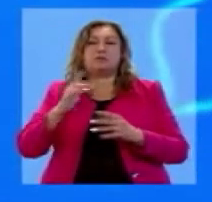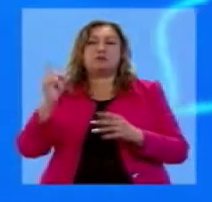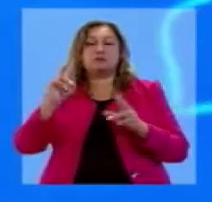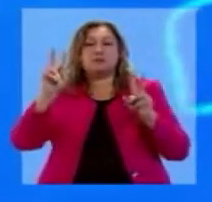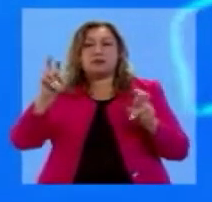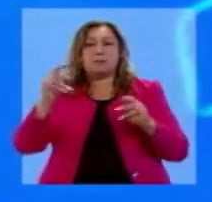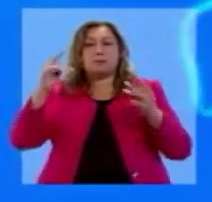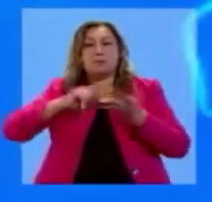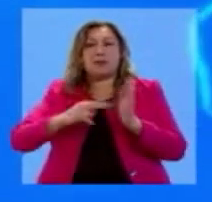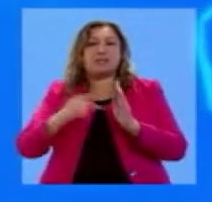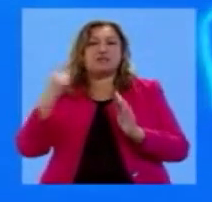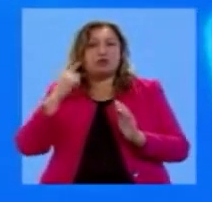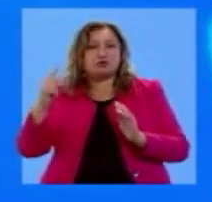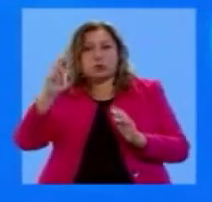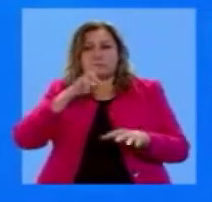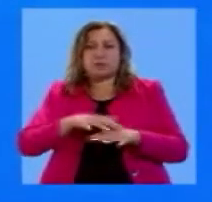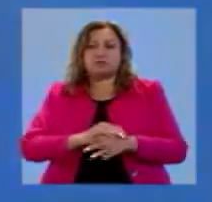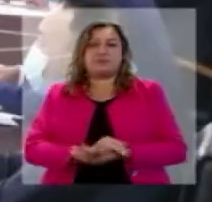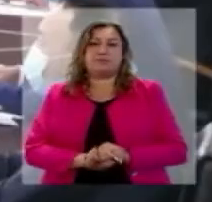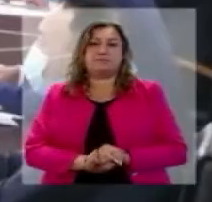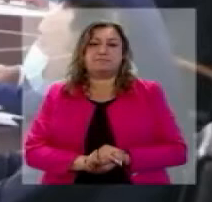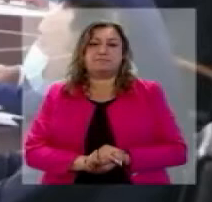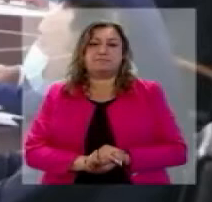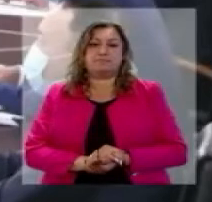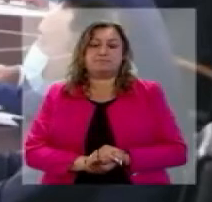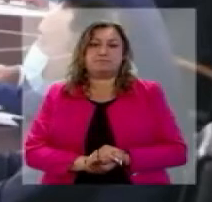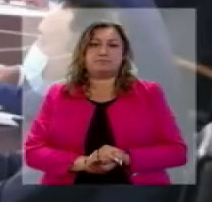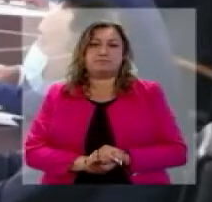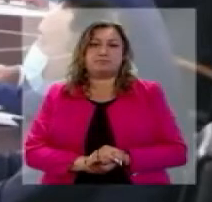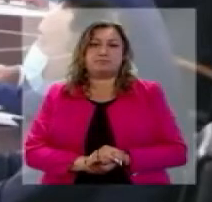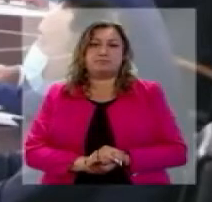орындалып жатқаны бүгін үкіметте талқыланды.